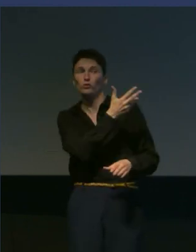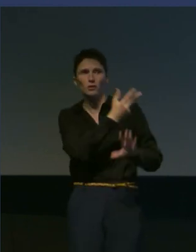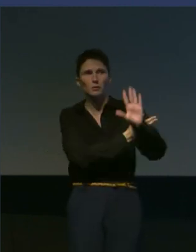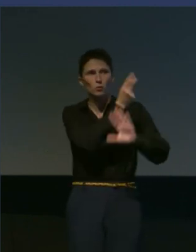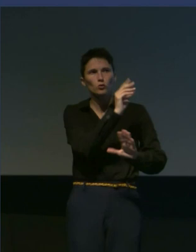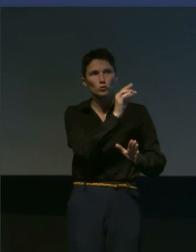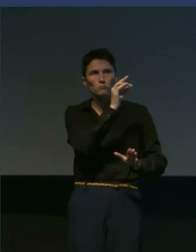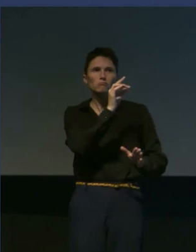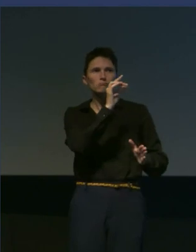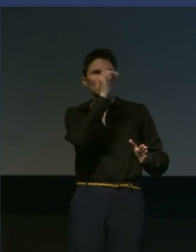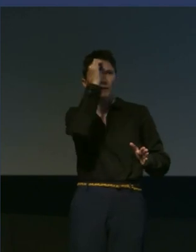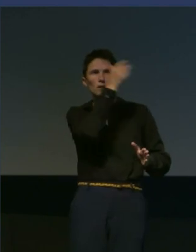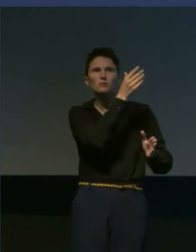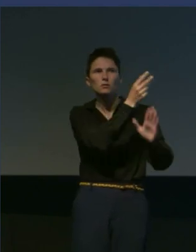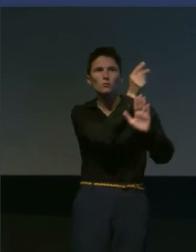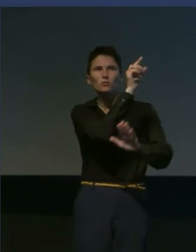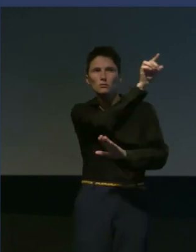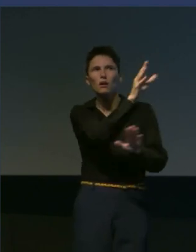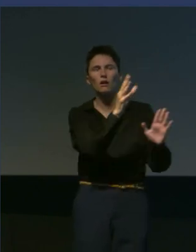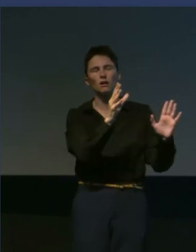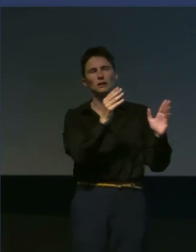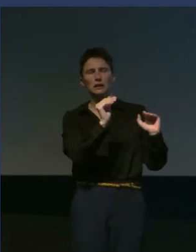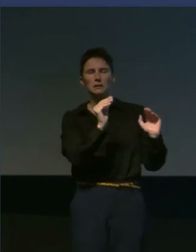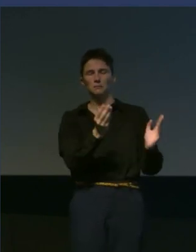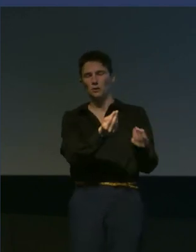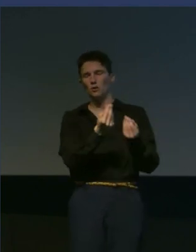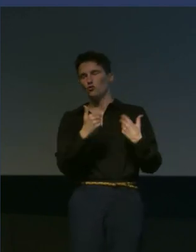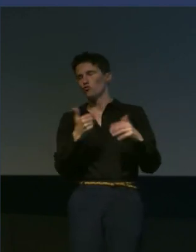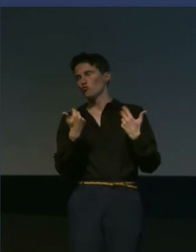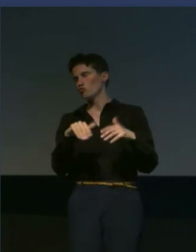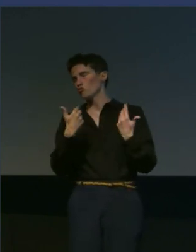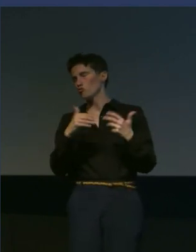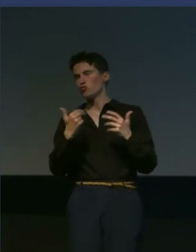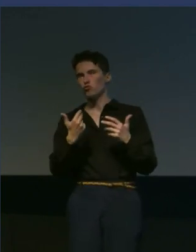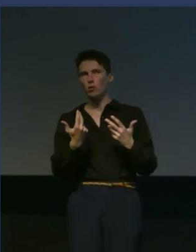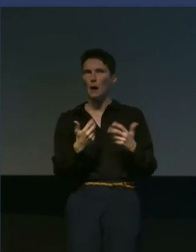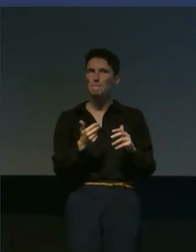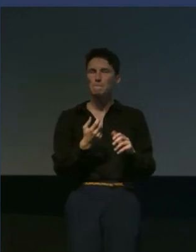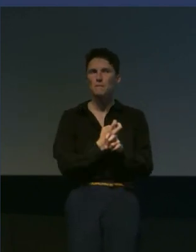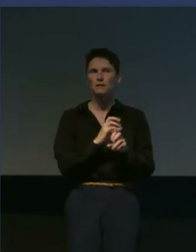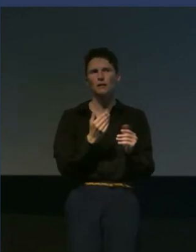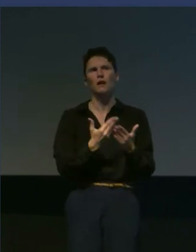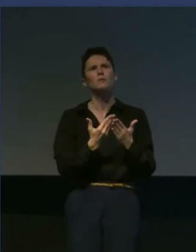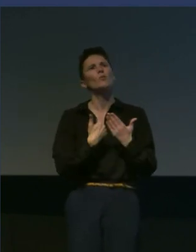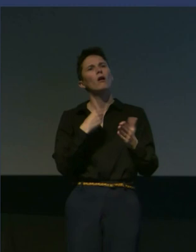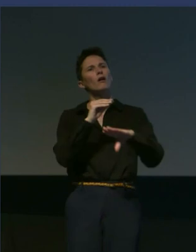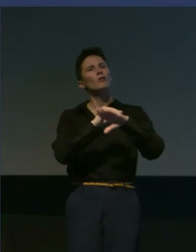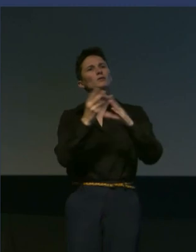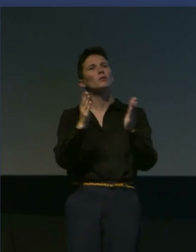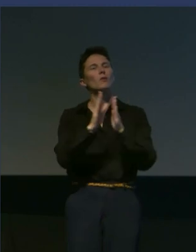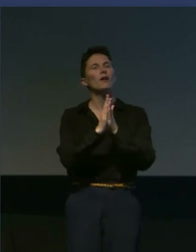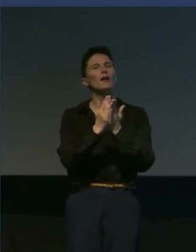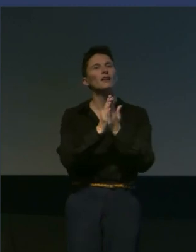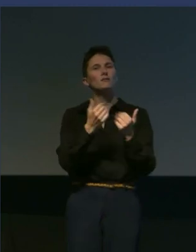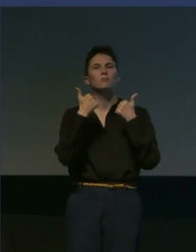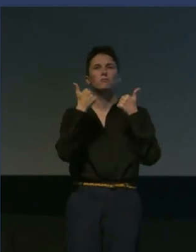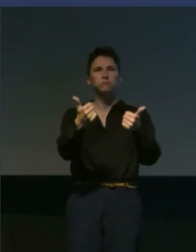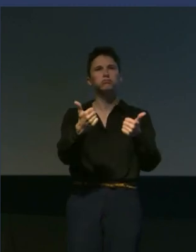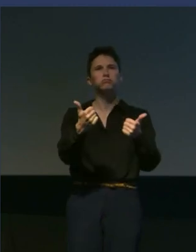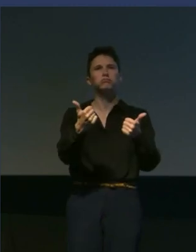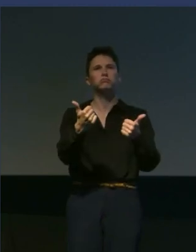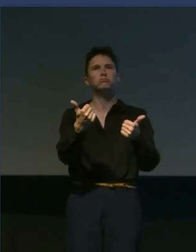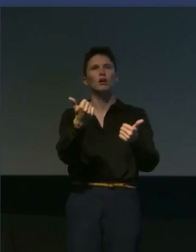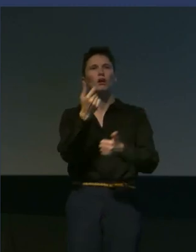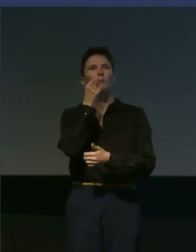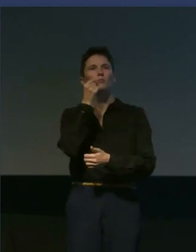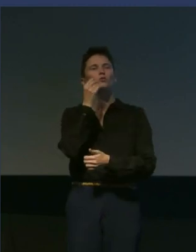où il y en a le plus. Et c'est vraiment affolant. Et je vous conseille le très bon livre de David Chavalaria qui s'appelle Toxic